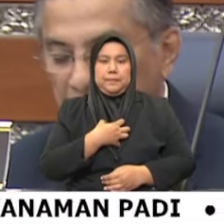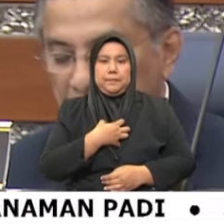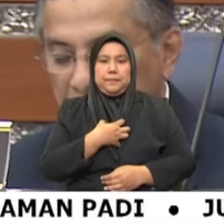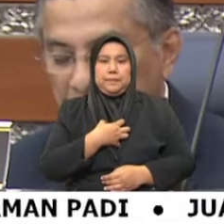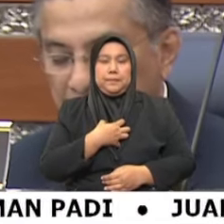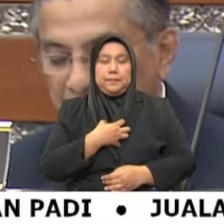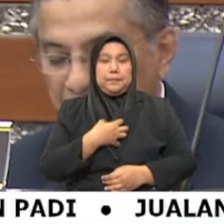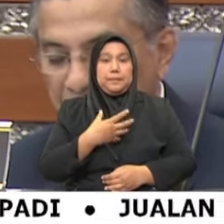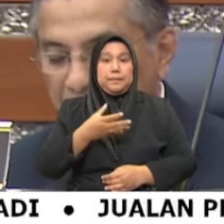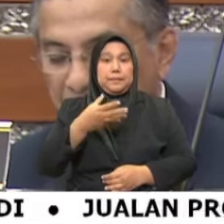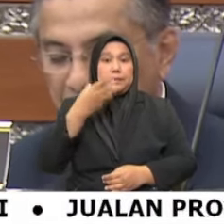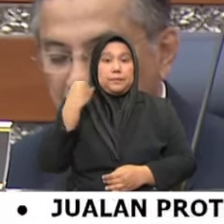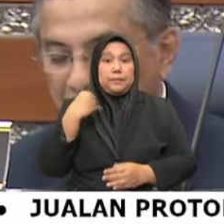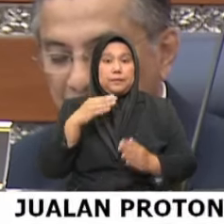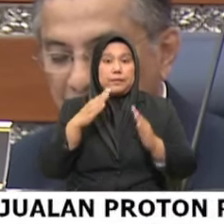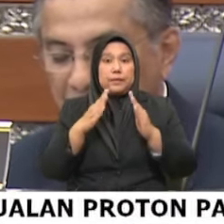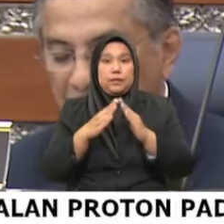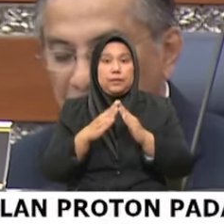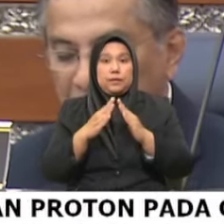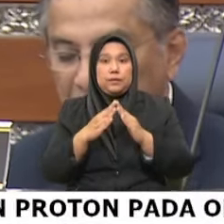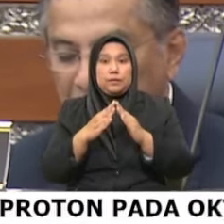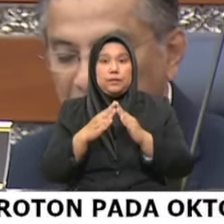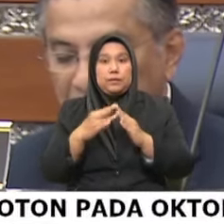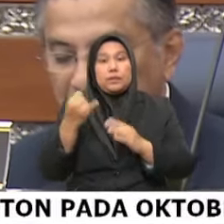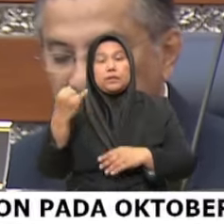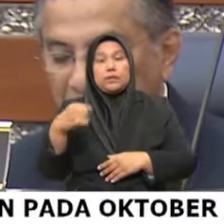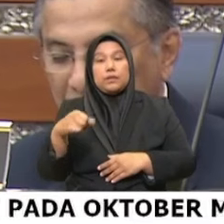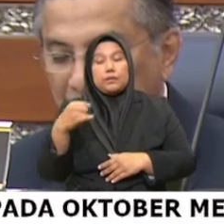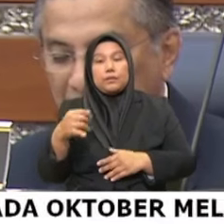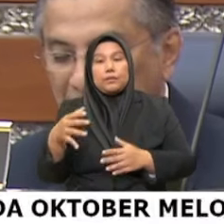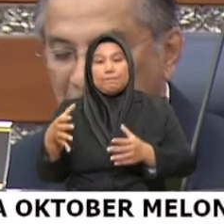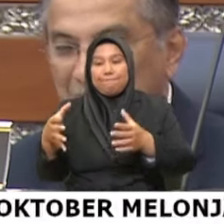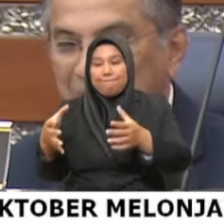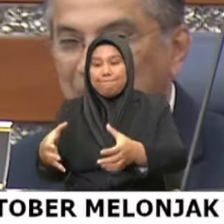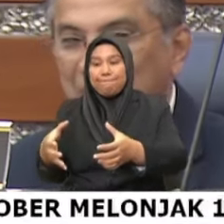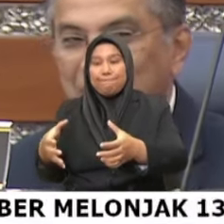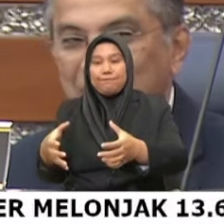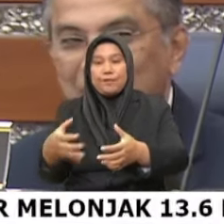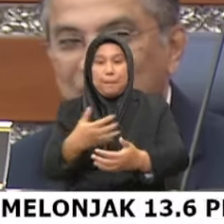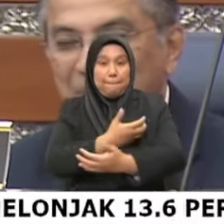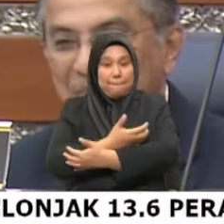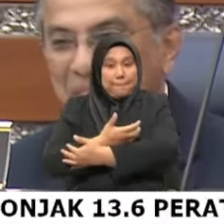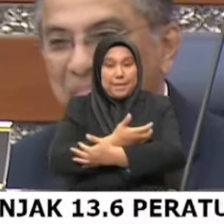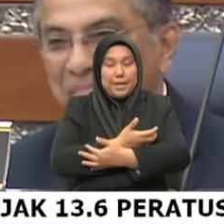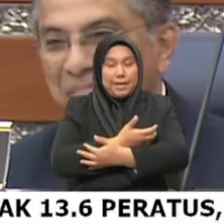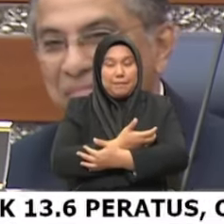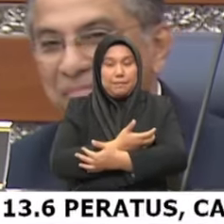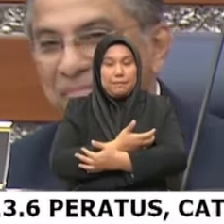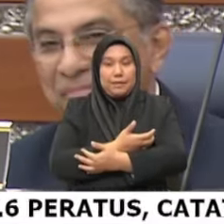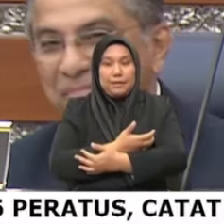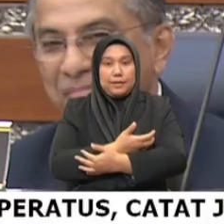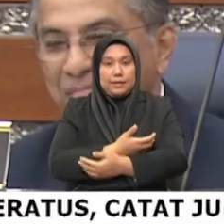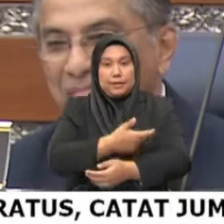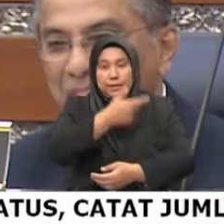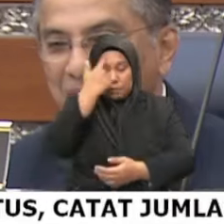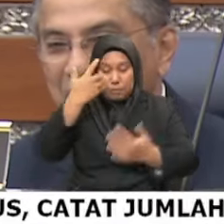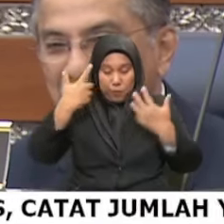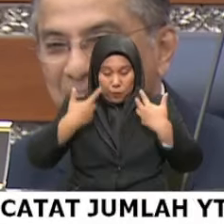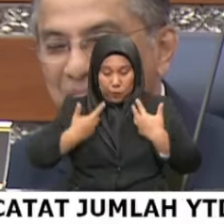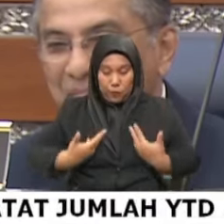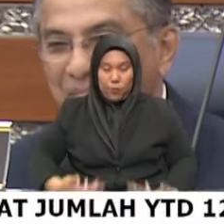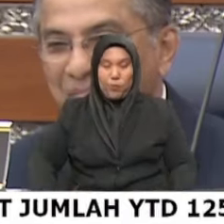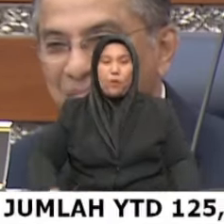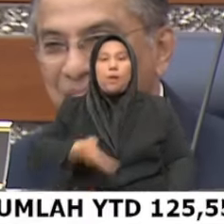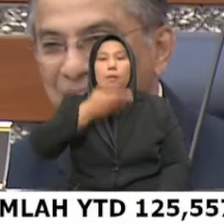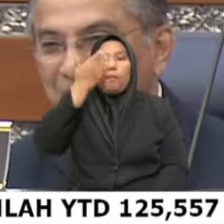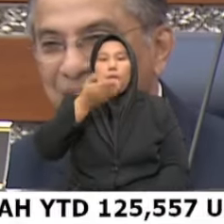Bila dia balik ke rumah, dia tak boleh pergi pegang baby dia yang baru umur beberapa bulan. Sebab seluruh badan dia